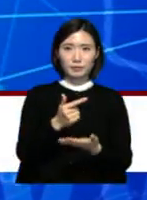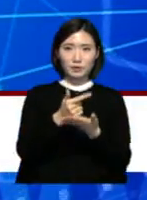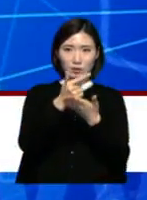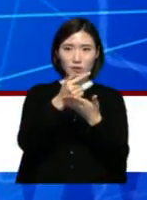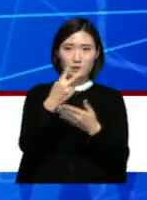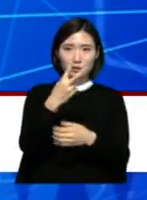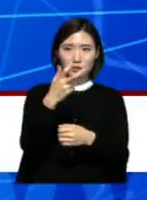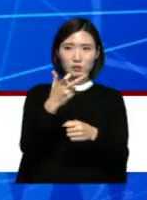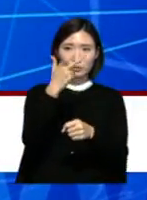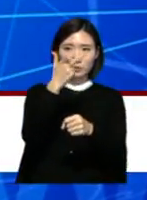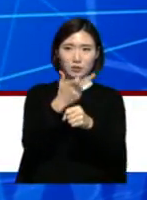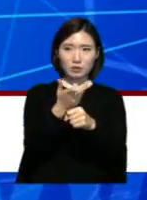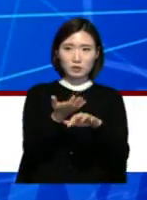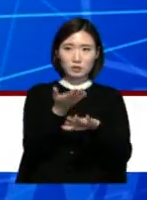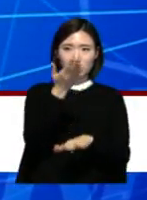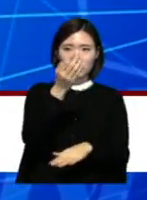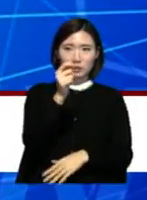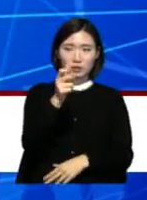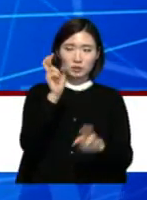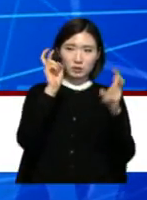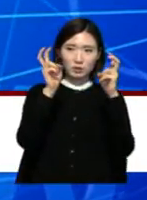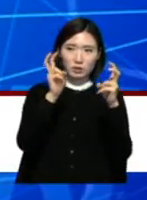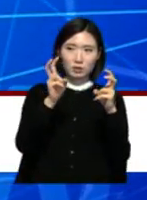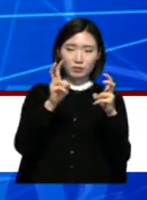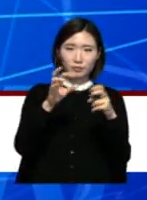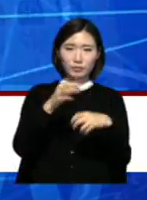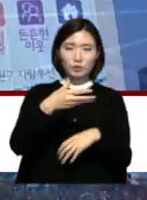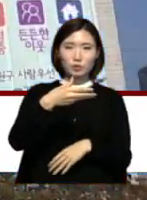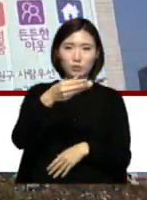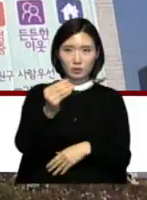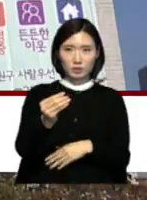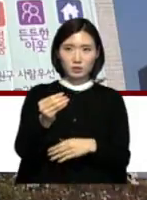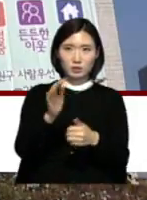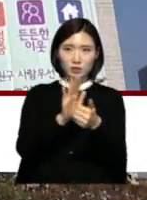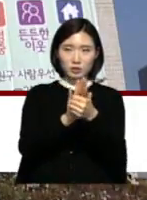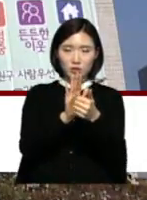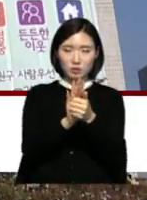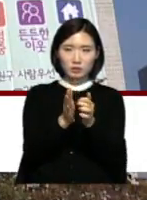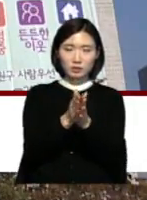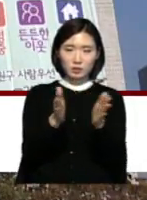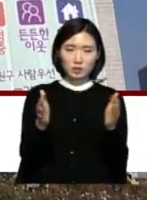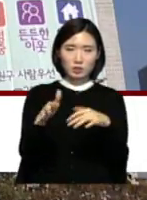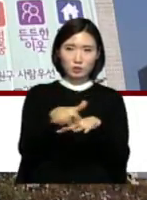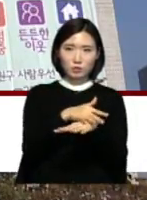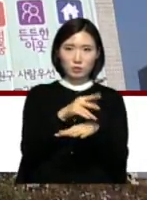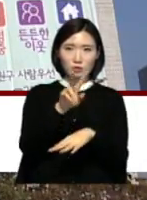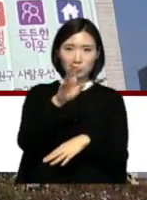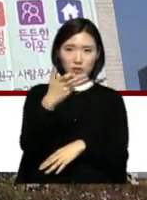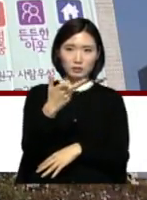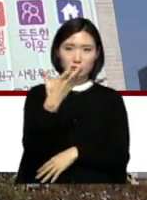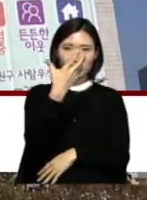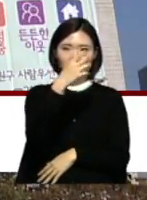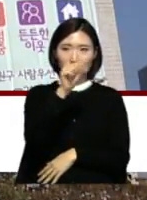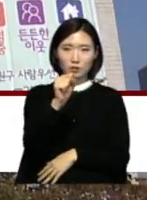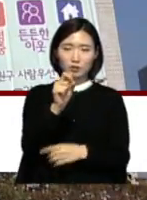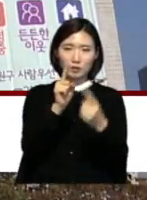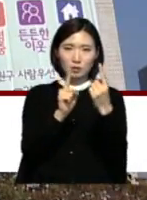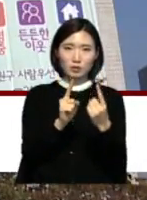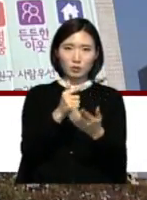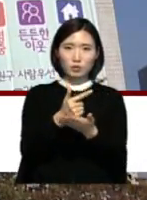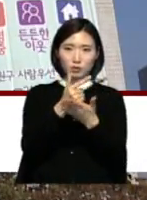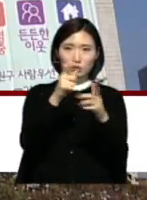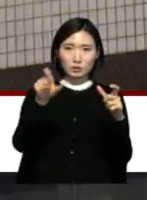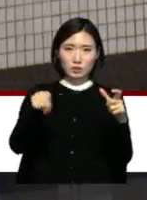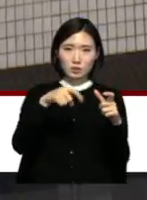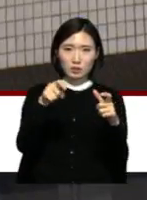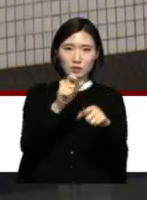노원구가 2017년 상반기 중소기업 융자 지원에 들어갑니다. 규모는 총 18억 원이며 대상은 노원구